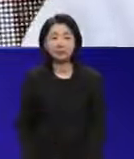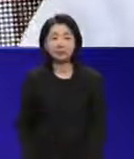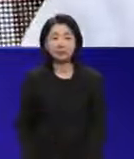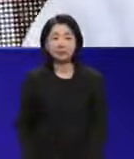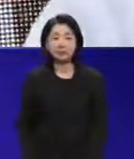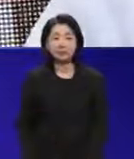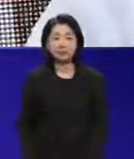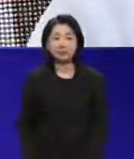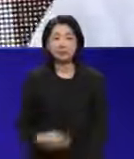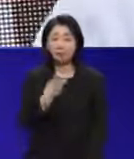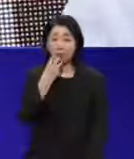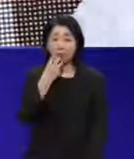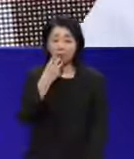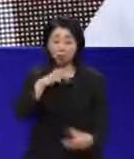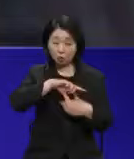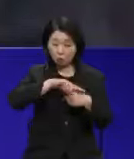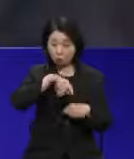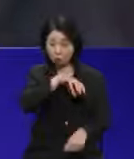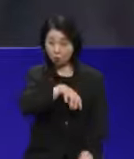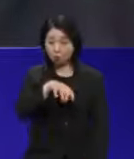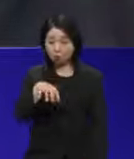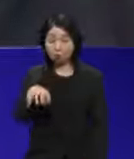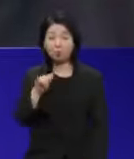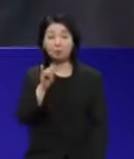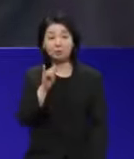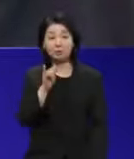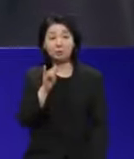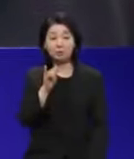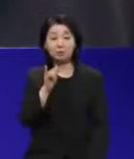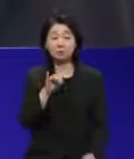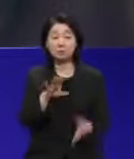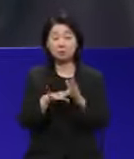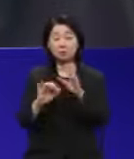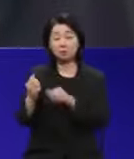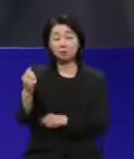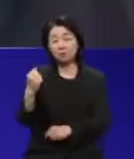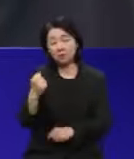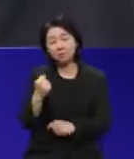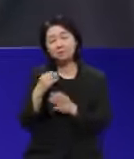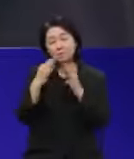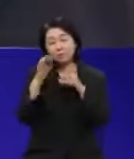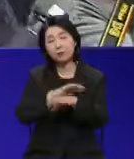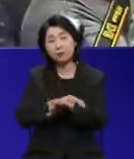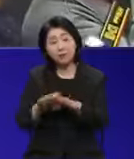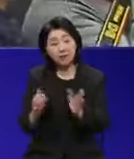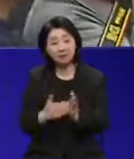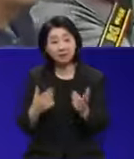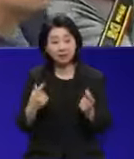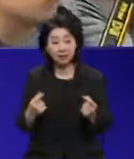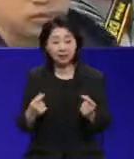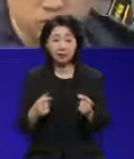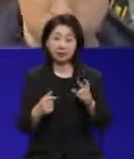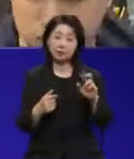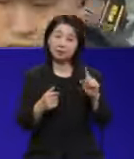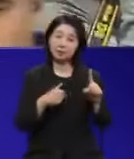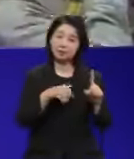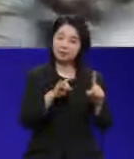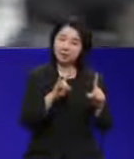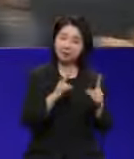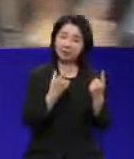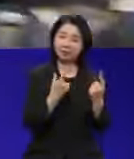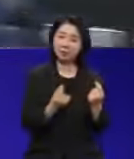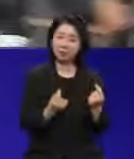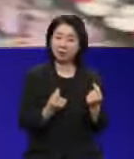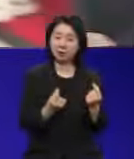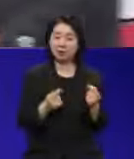지금 이제 수도권에서 이제 서울이나 이런 쪽에서 어 국민이 선전하는 곳인데 아무튼 뭐 지난 20대와 마찬가지로